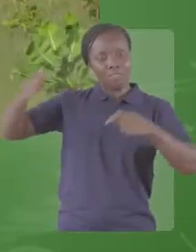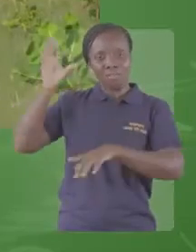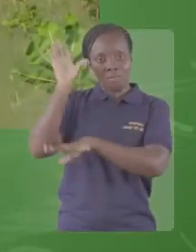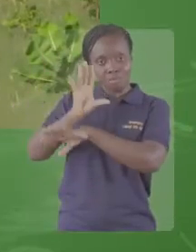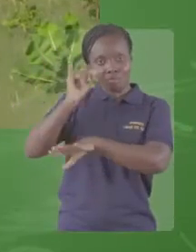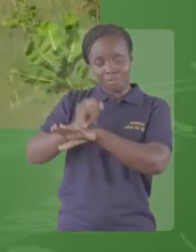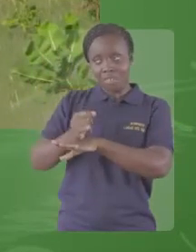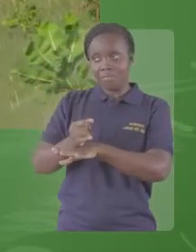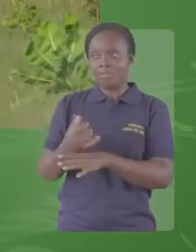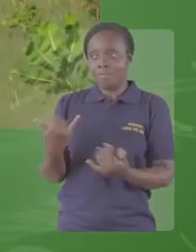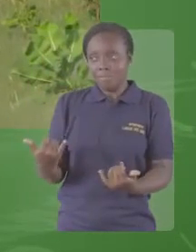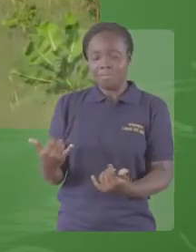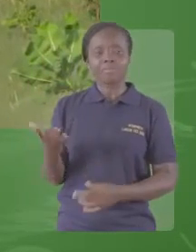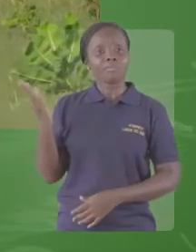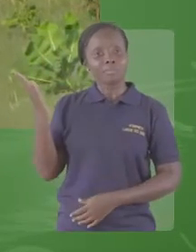d'Ivoire.